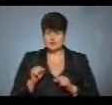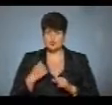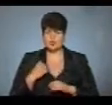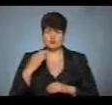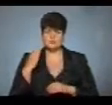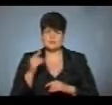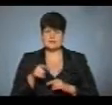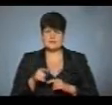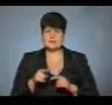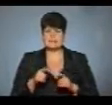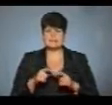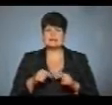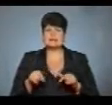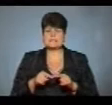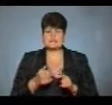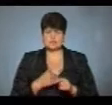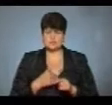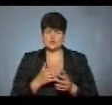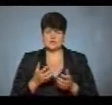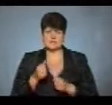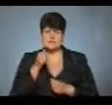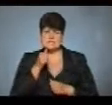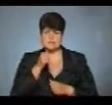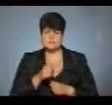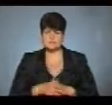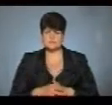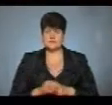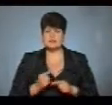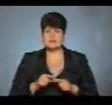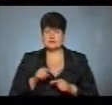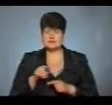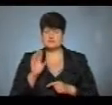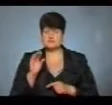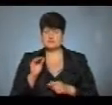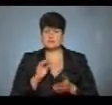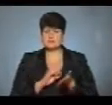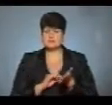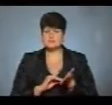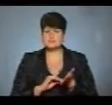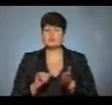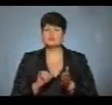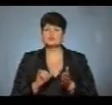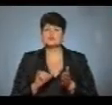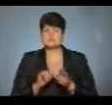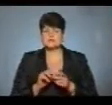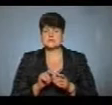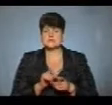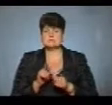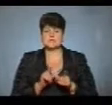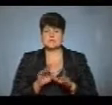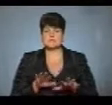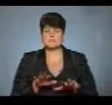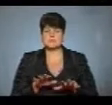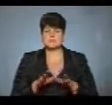на тій дільниці, на якій хоче, він отримає завтра. Це посвідчення, в якому вказано, куди людина змінила місце